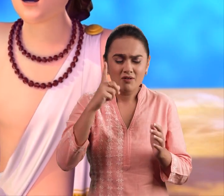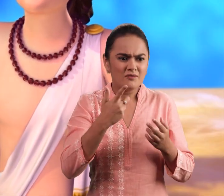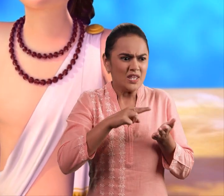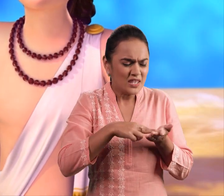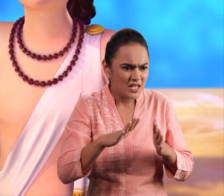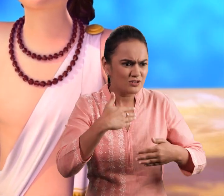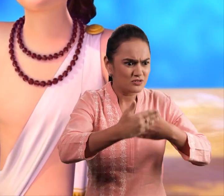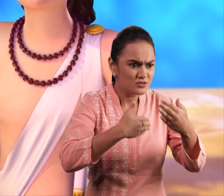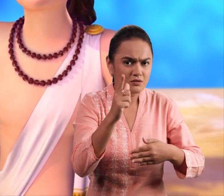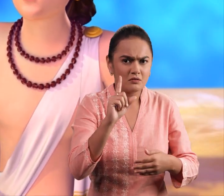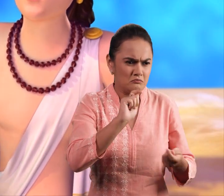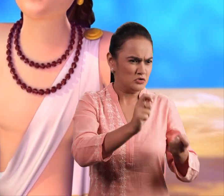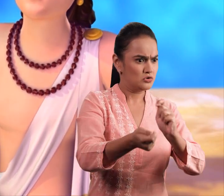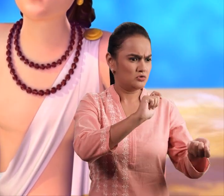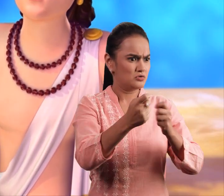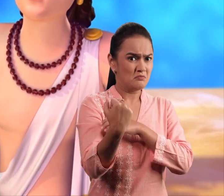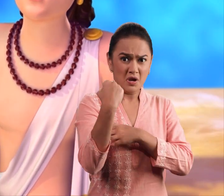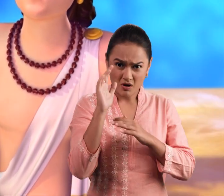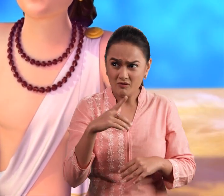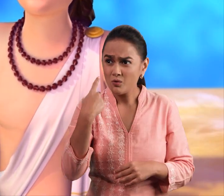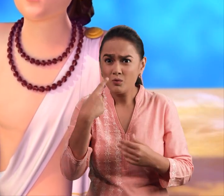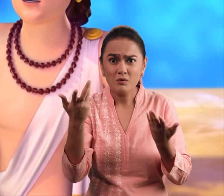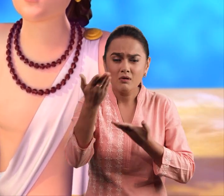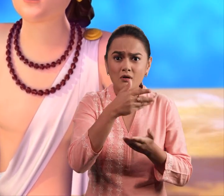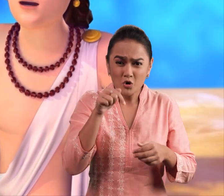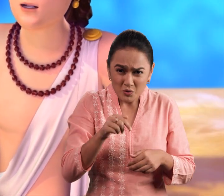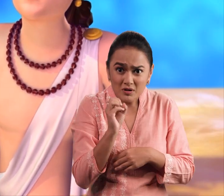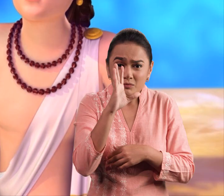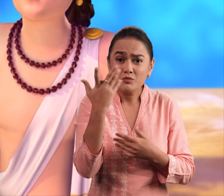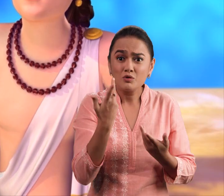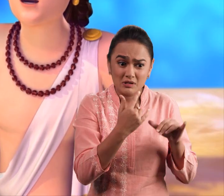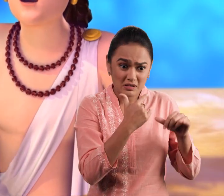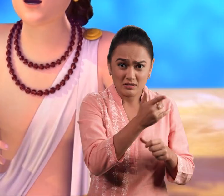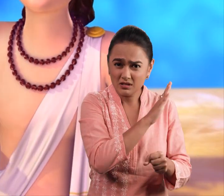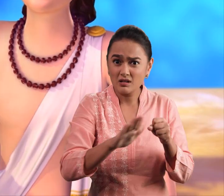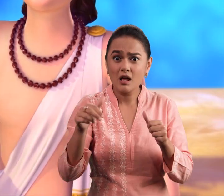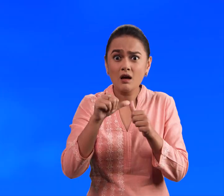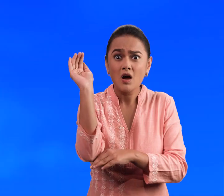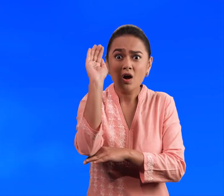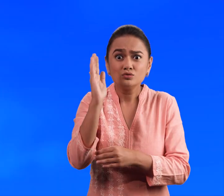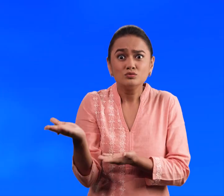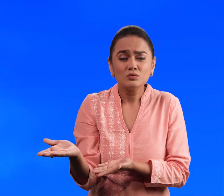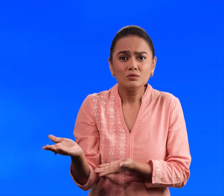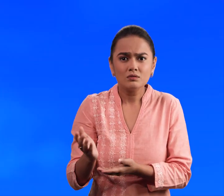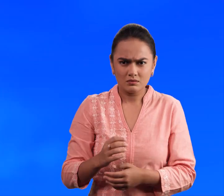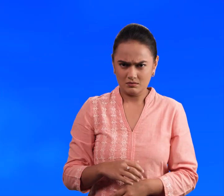और प्रकृति के समस्त नियमों को बदल सके? आज सुबह ही उसने दैत्याकार अघासुर का वध किया है।